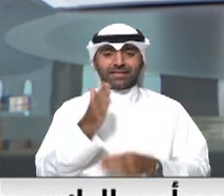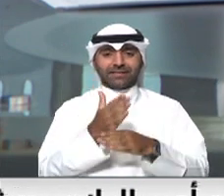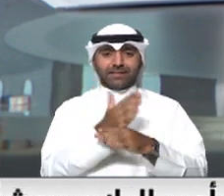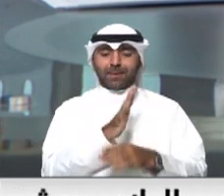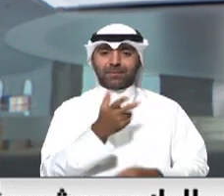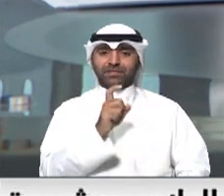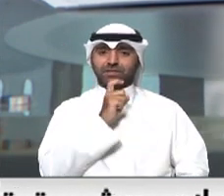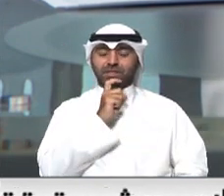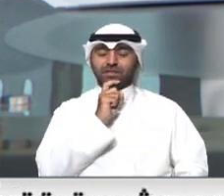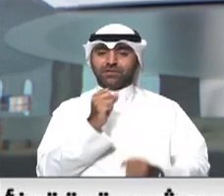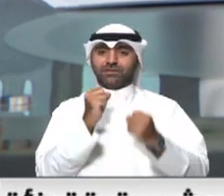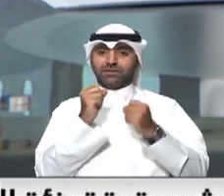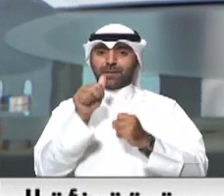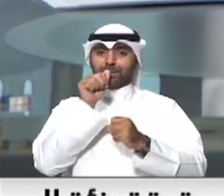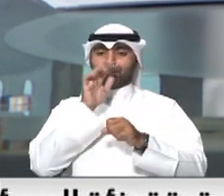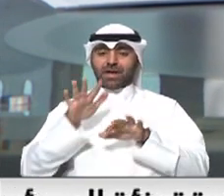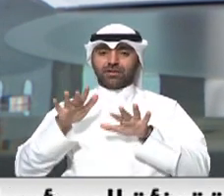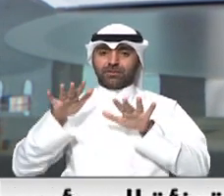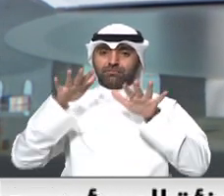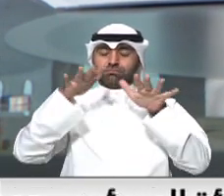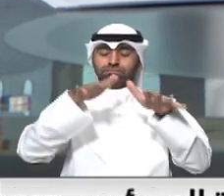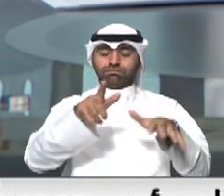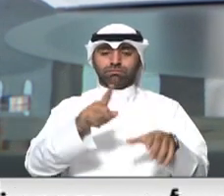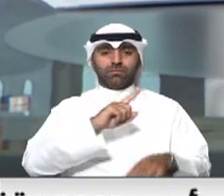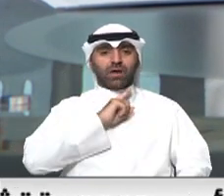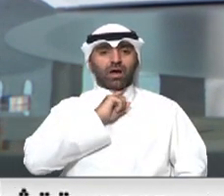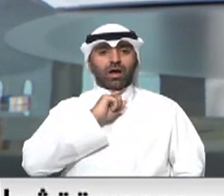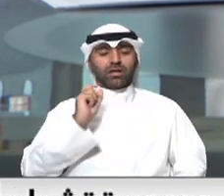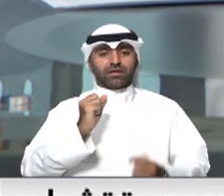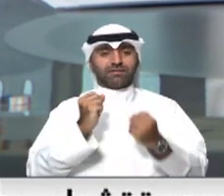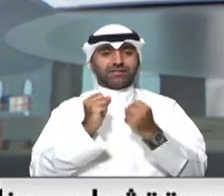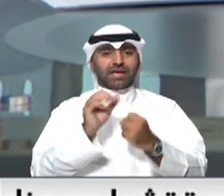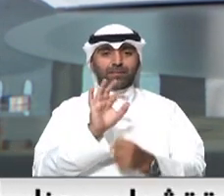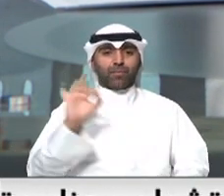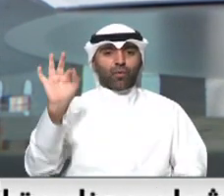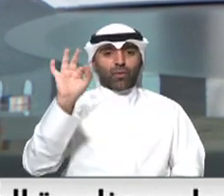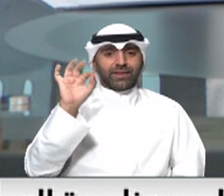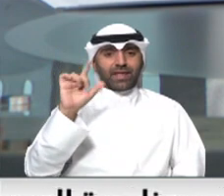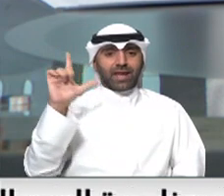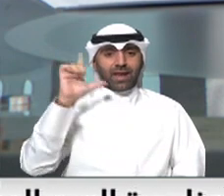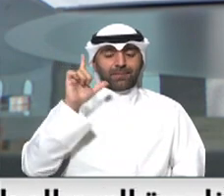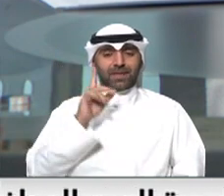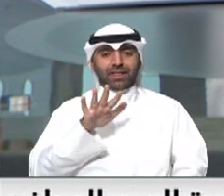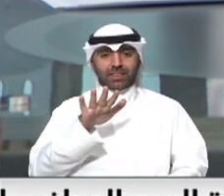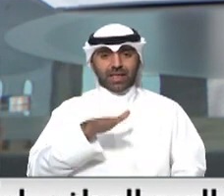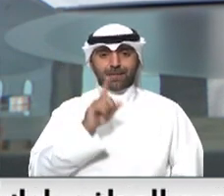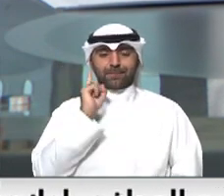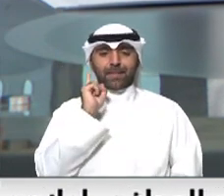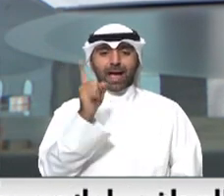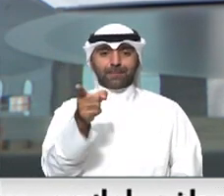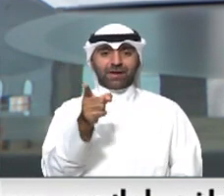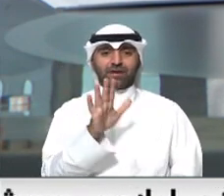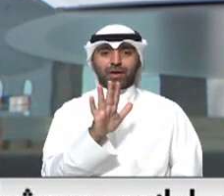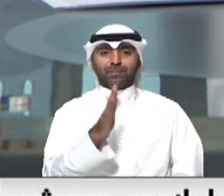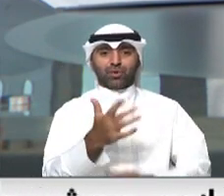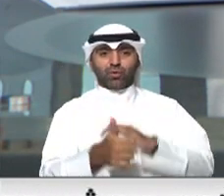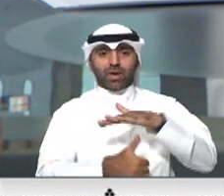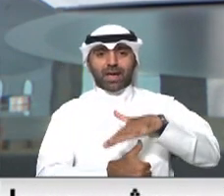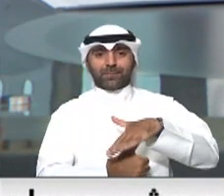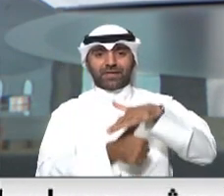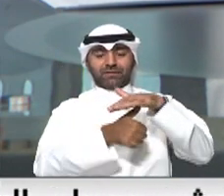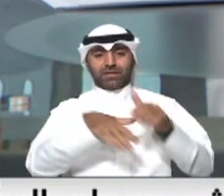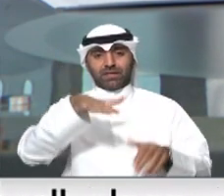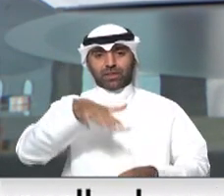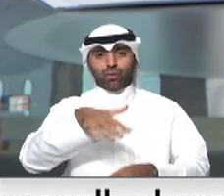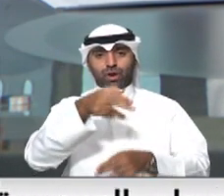المباشرة من سمو الشيخ أحمد نواف الأحمد الصباح رئيس مجلس الوزراء، والمتابعة الحثيثة من وزير الخارجية